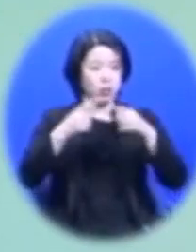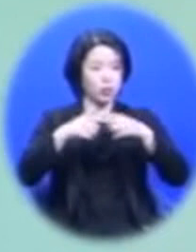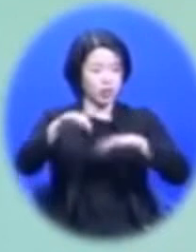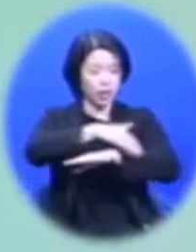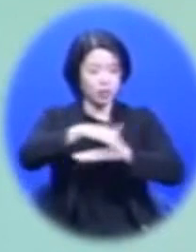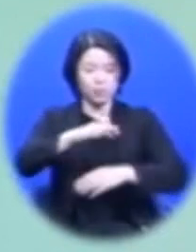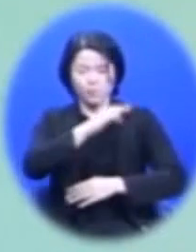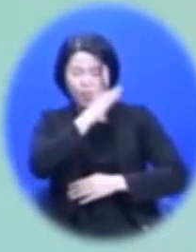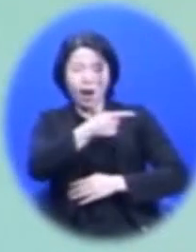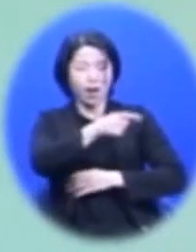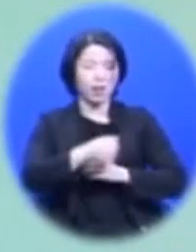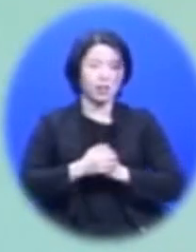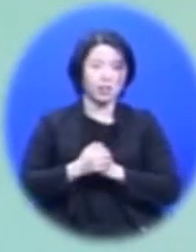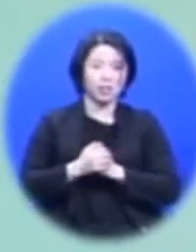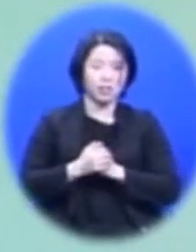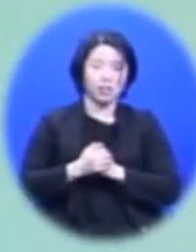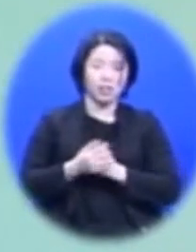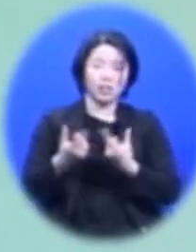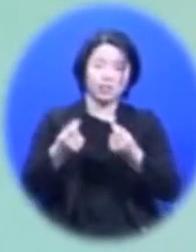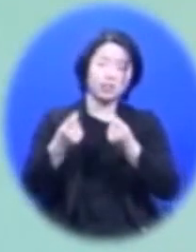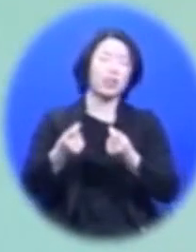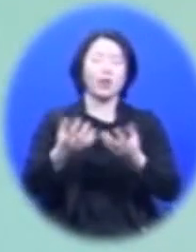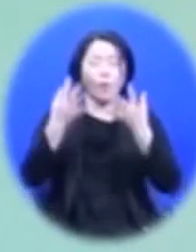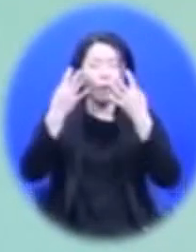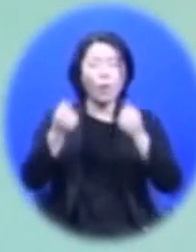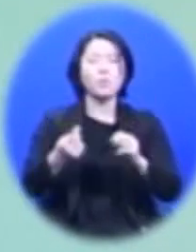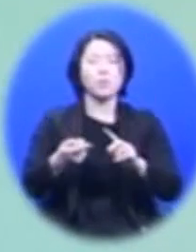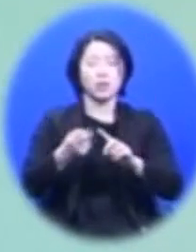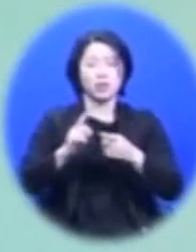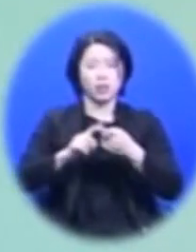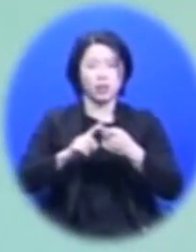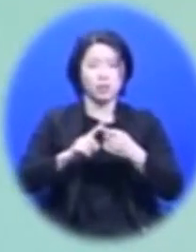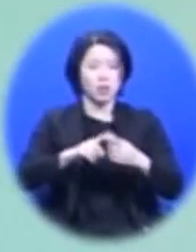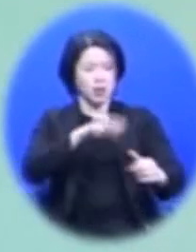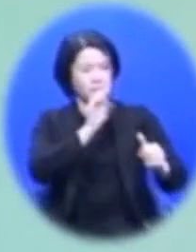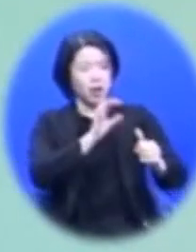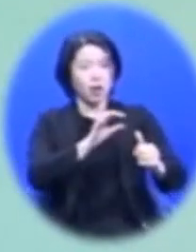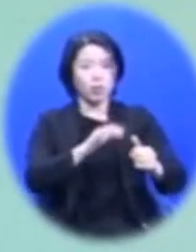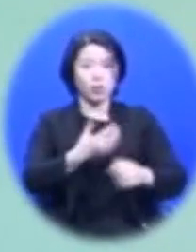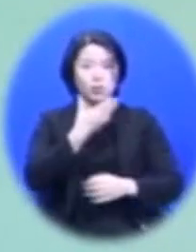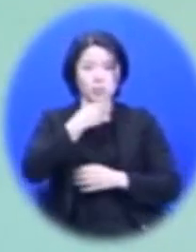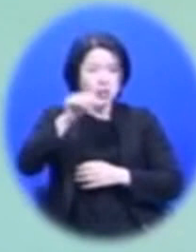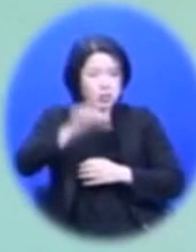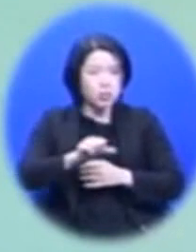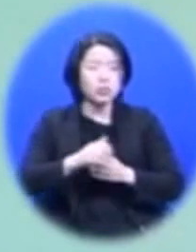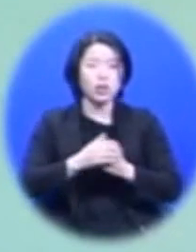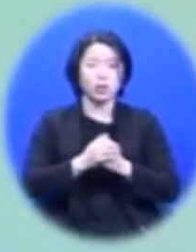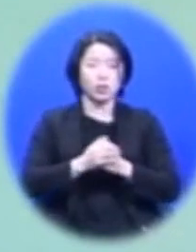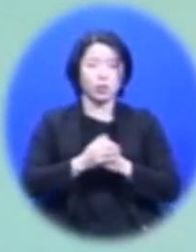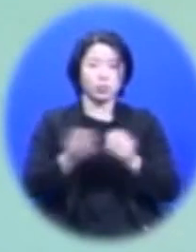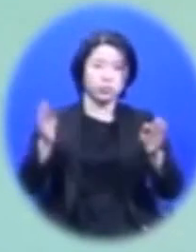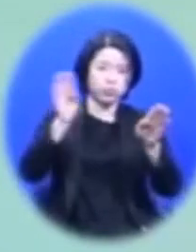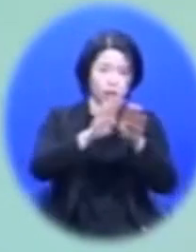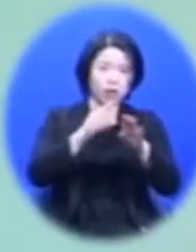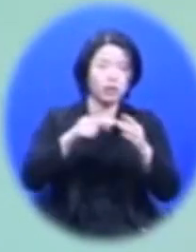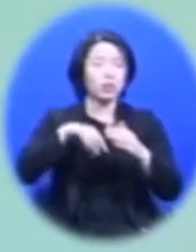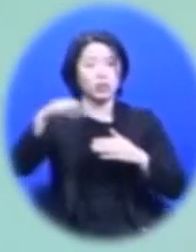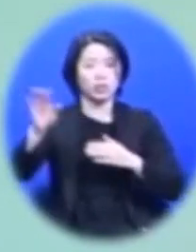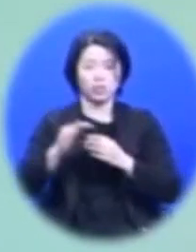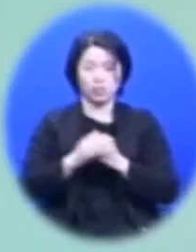부끄럽다. 그러면서 막 얼마나 혼을 내고 그리고 저주하고 그리고 문을 꽝 닫고